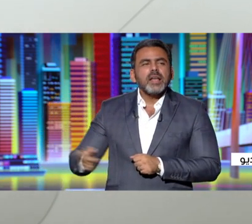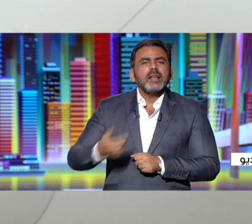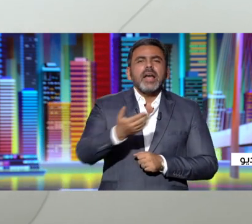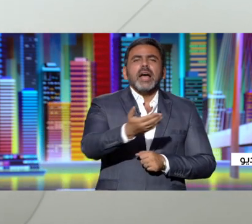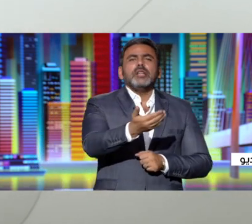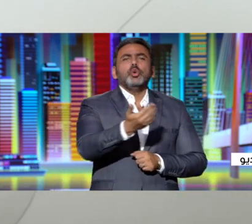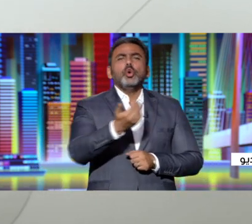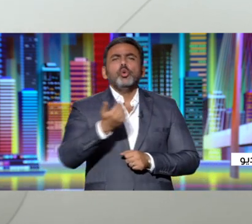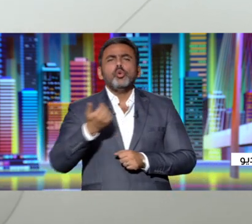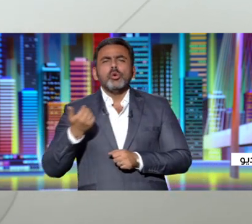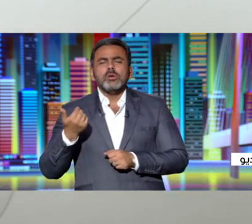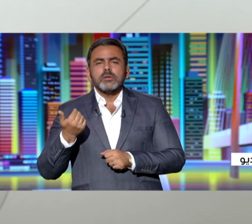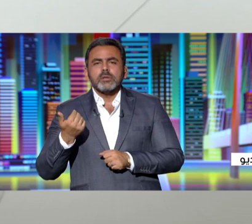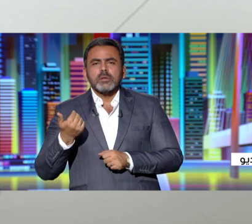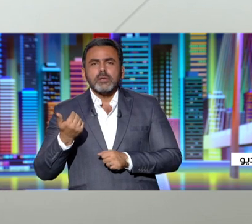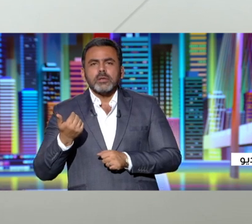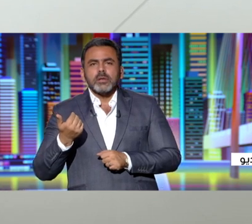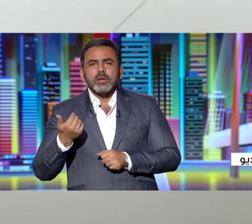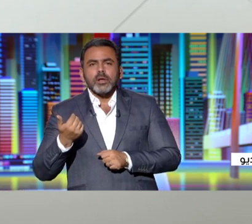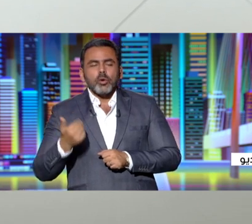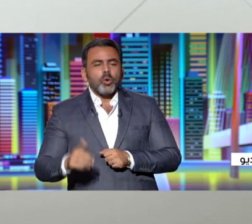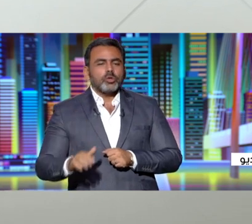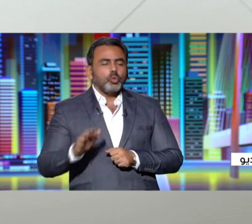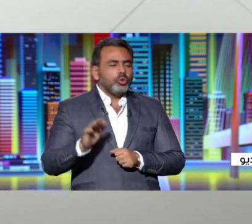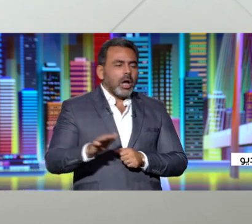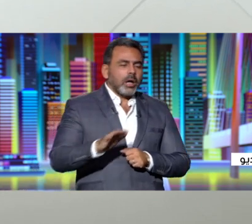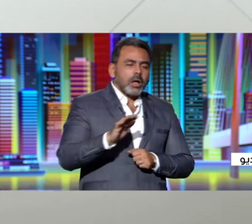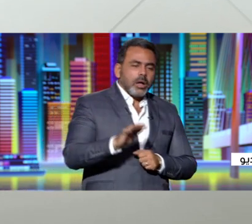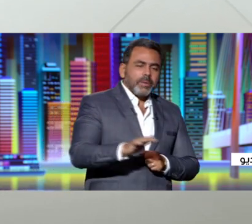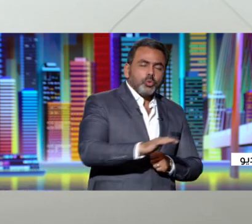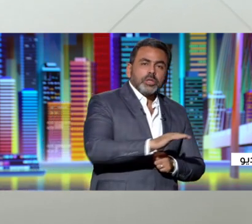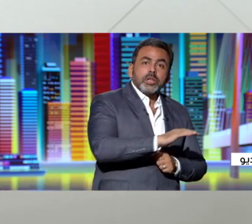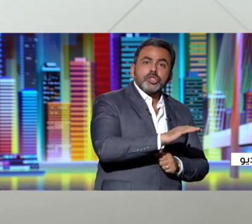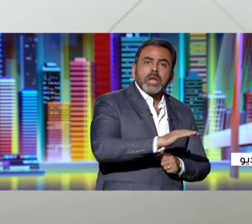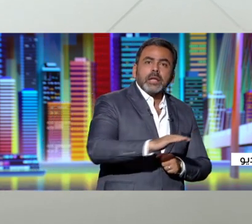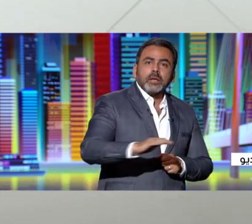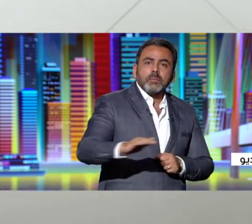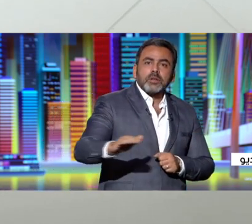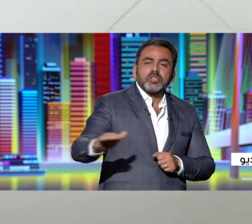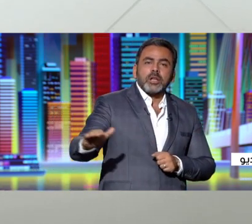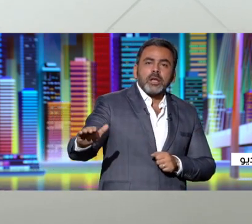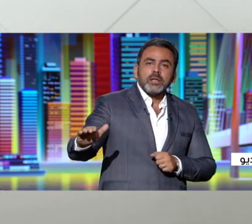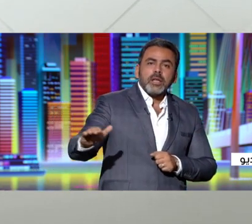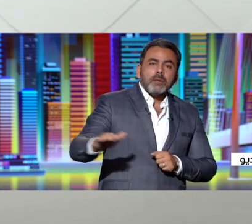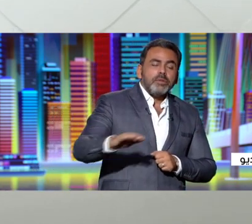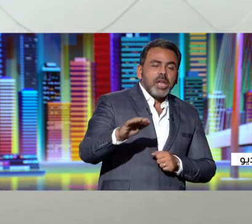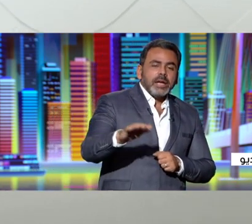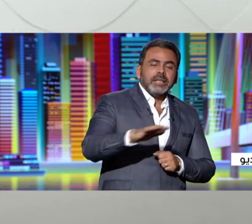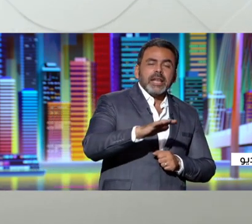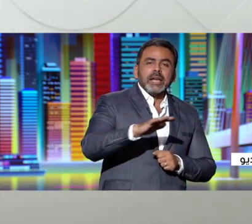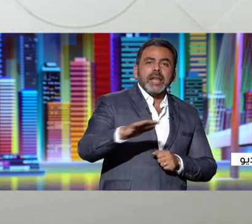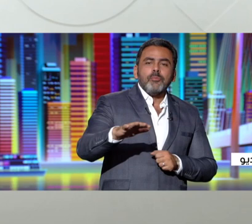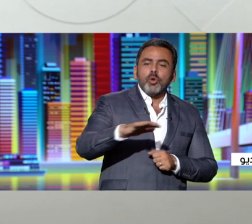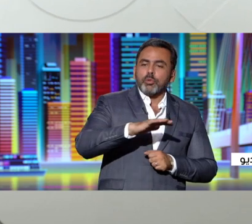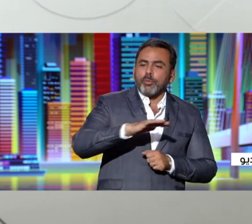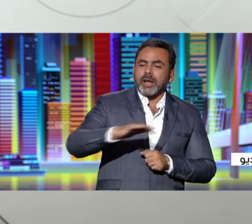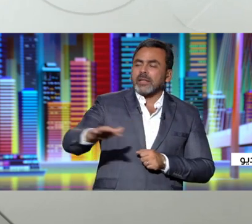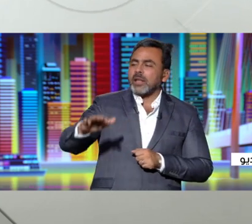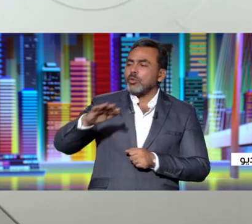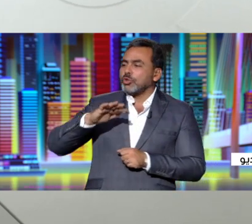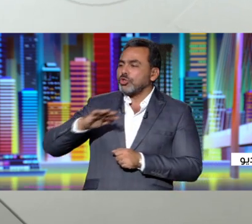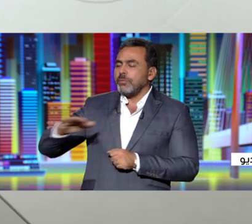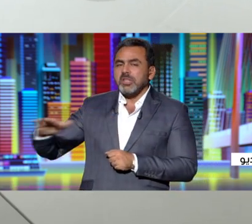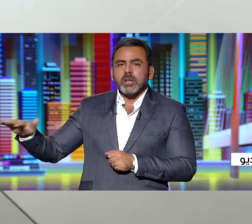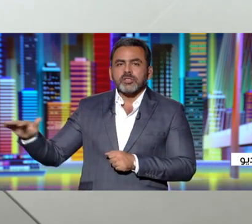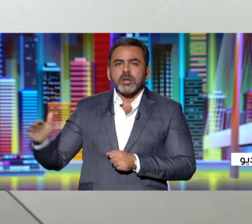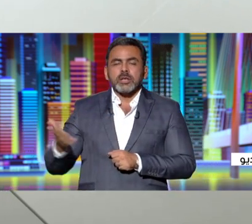انسانيه هاتوه وتوضع رقبه وترش تحت المقصله بتاعه الاعلام والبروباجندا